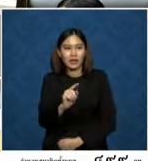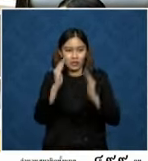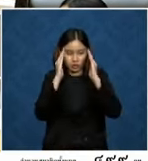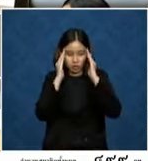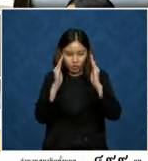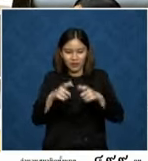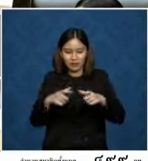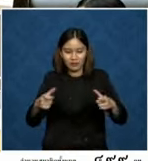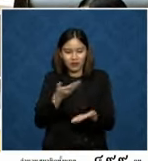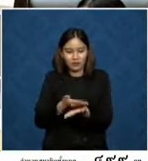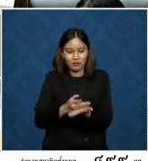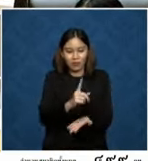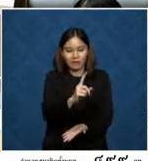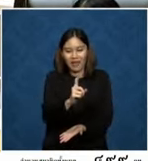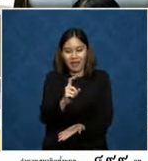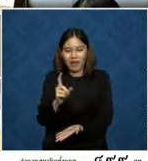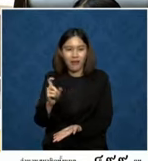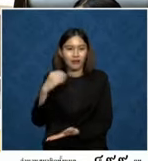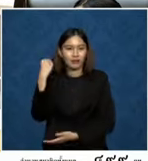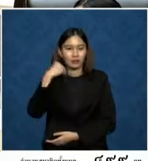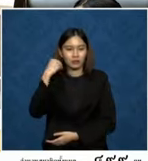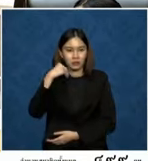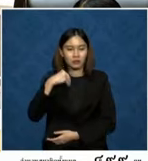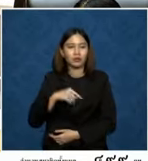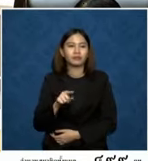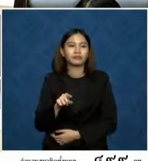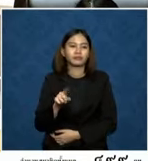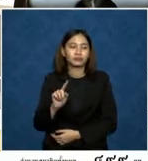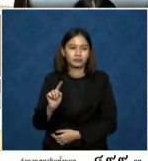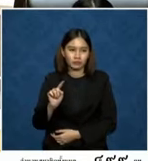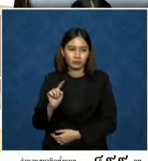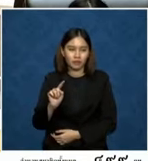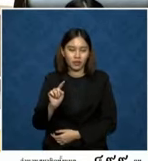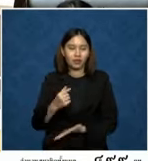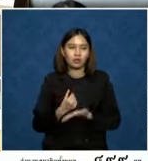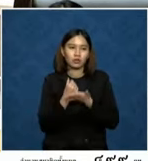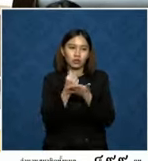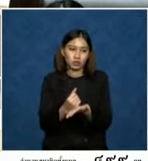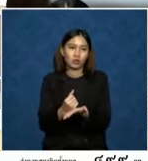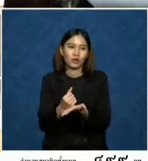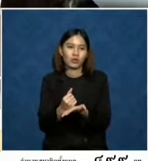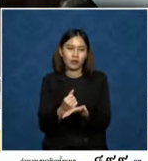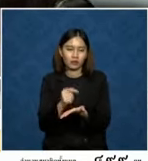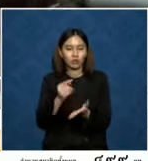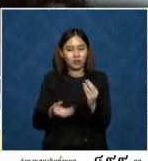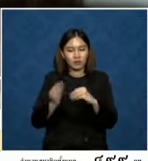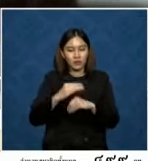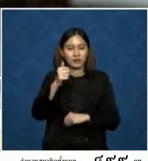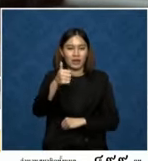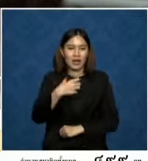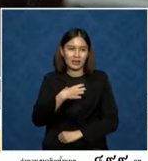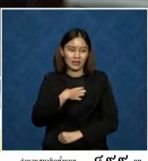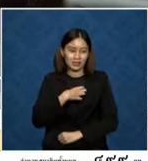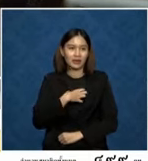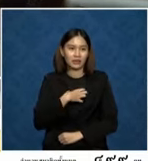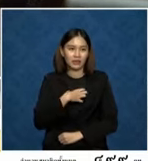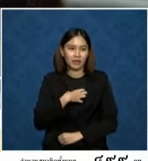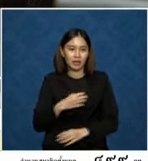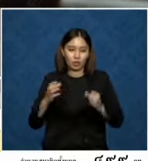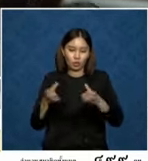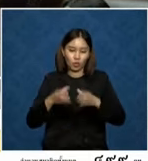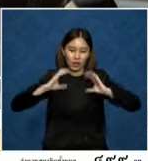ใช้เช็คแล้วเด้งซ้ำไปซ้ำมาแบบนี้นะครับก็จะทำให้สามารถที่จะเพิ่มตรงนี้ได้ก็อยากจะให้รัฐ